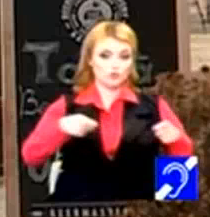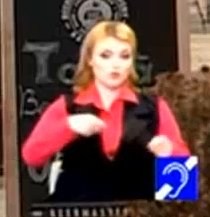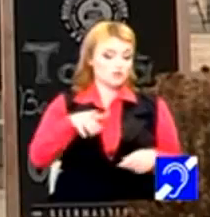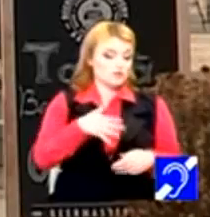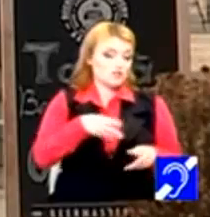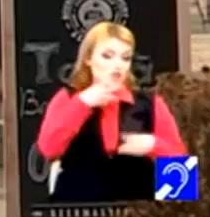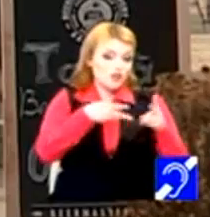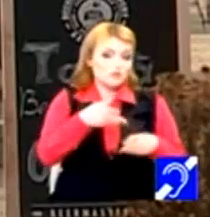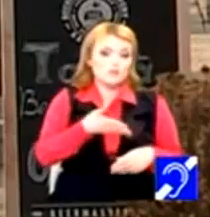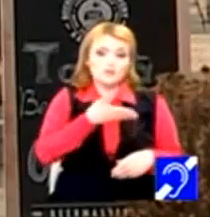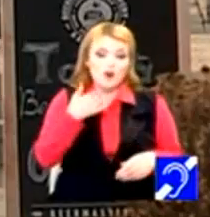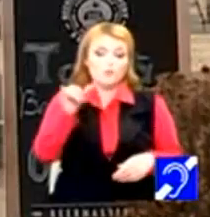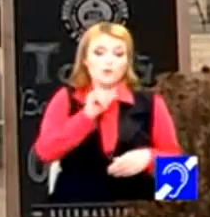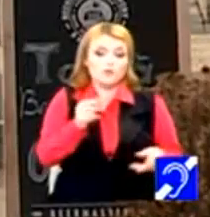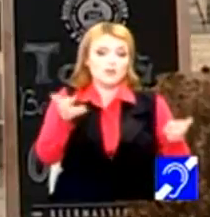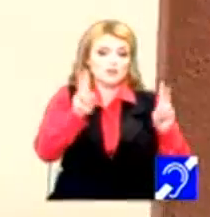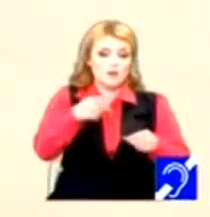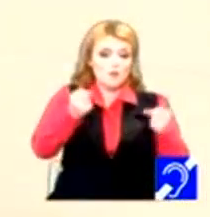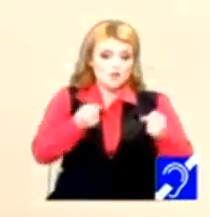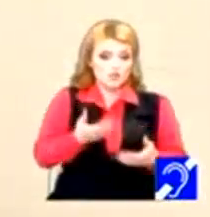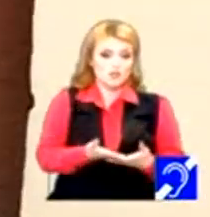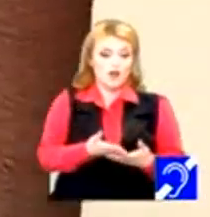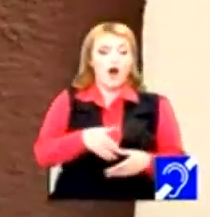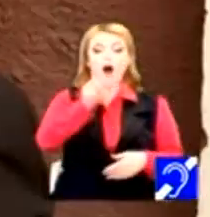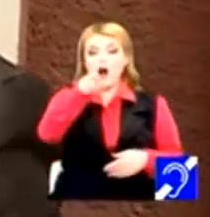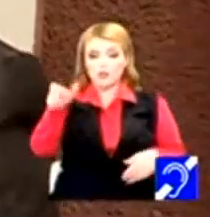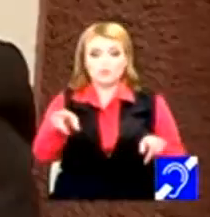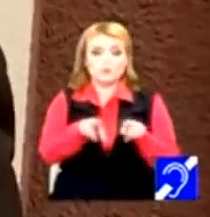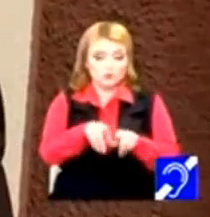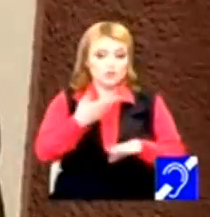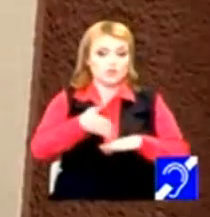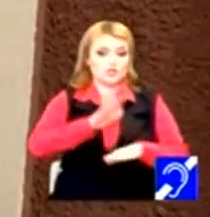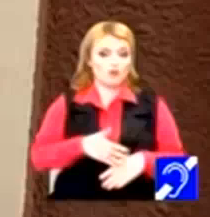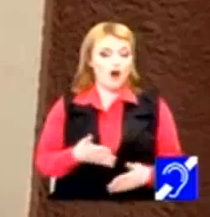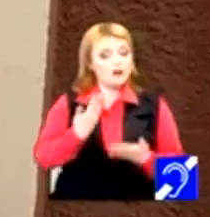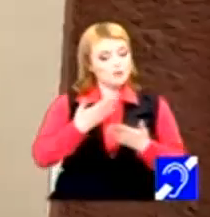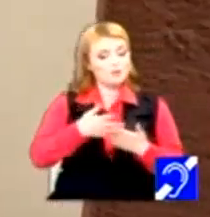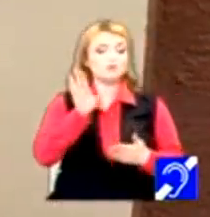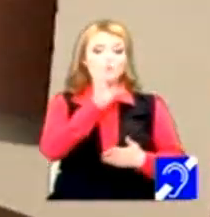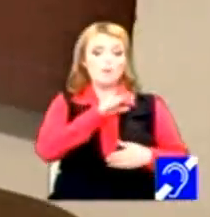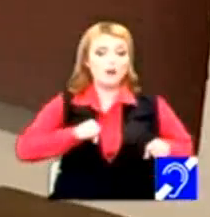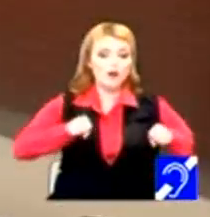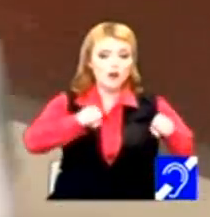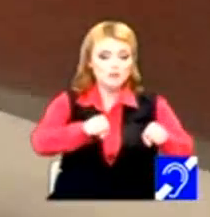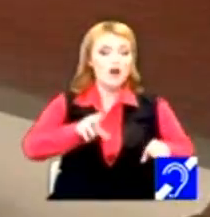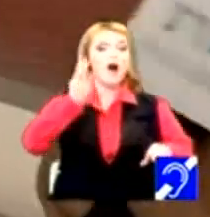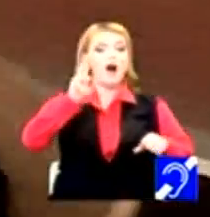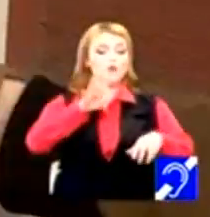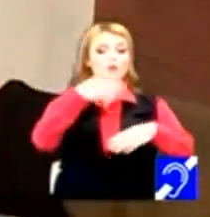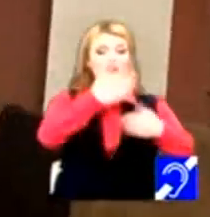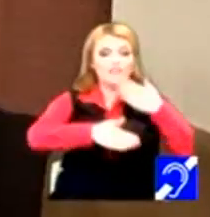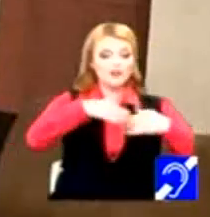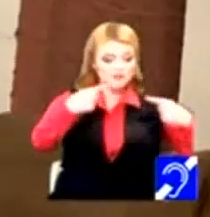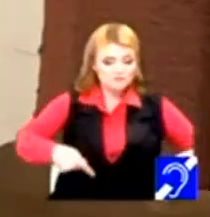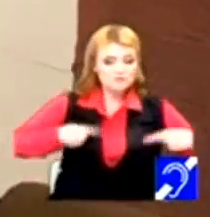nu au pe unde merge. Așa începe bătălia. Foarte greu, dar și cu un căricior sau un om invalid, cum să meargă? Foarte greu. Blochează